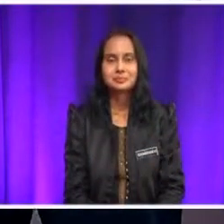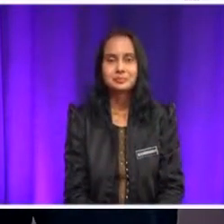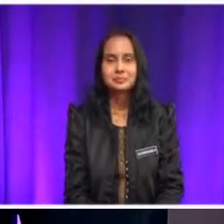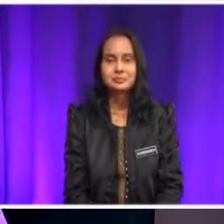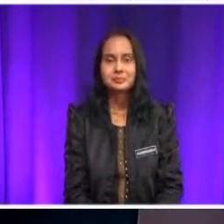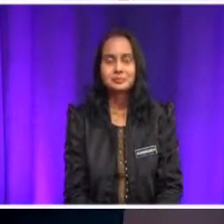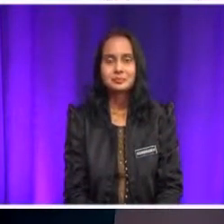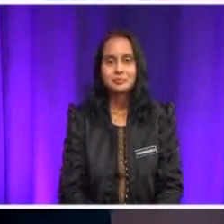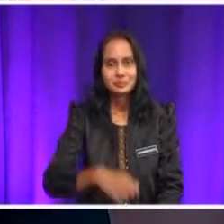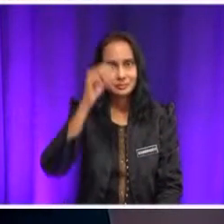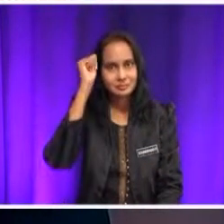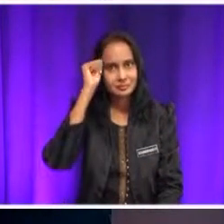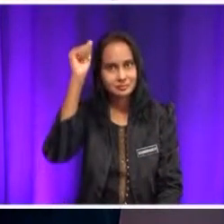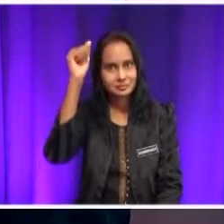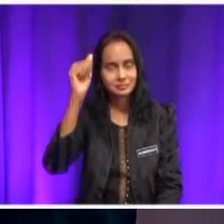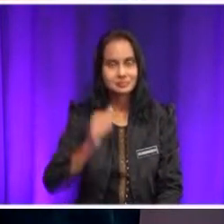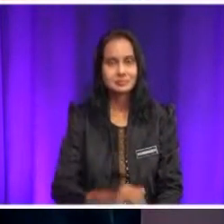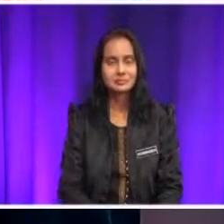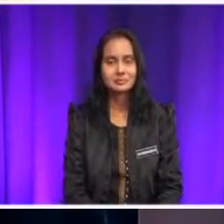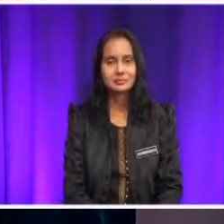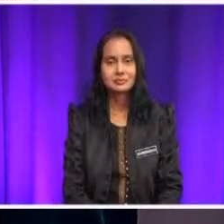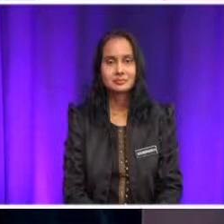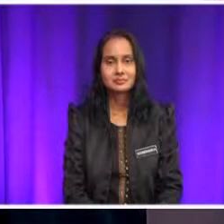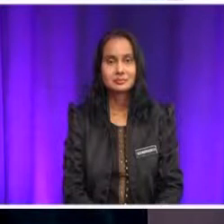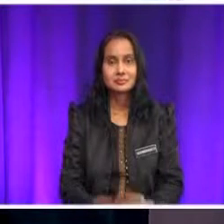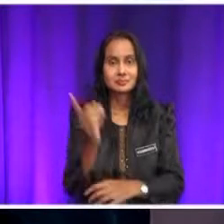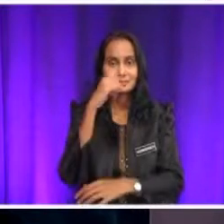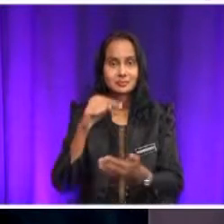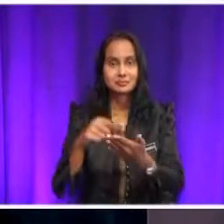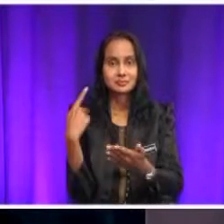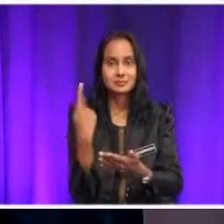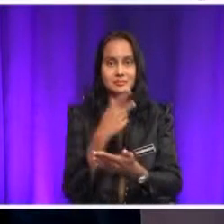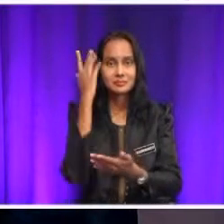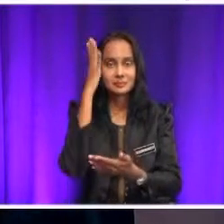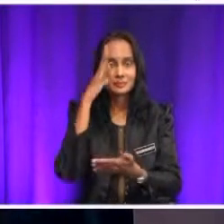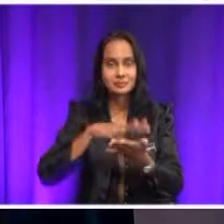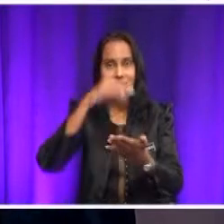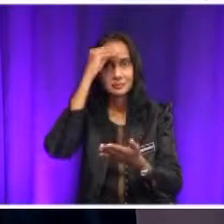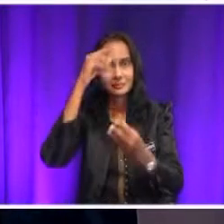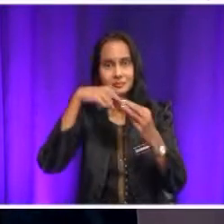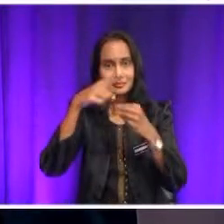Assalamualaikum warahmatullahi wabarakatuh oke Hari ini kita akan belajar berkenaan dengan